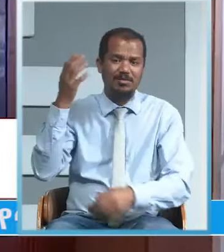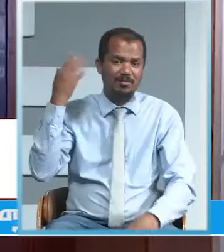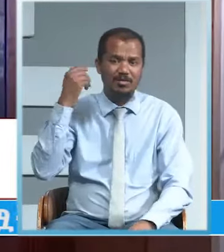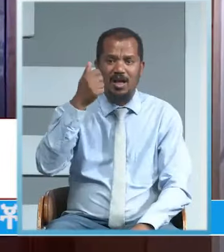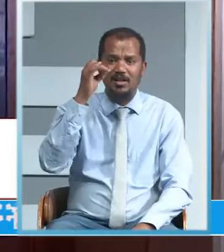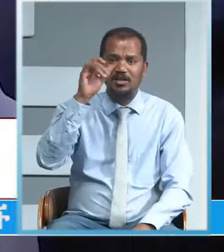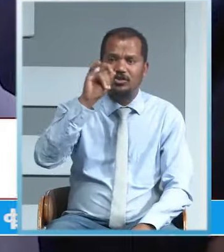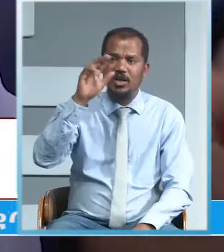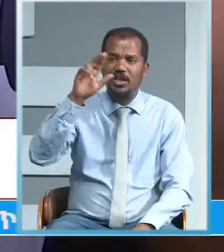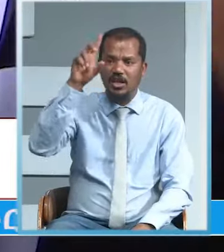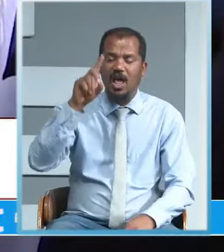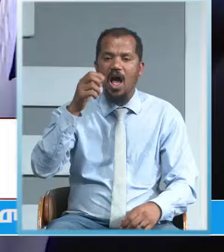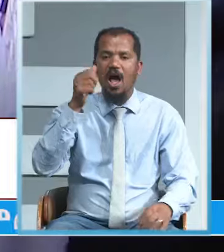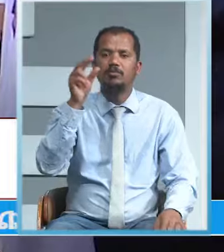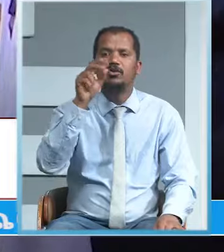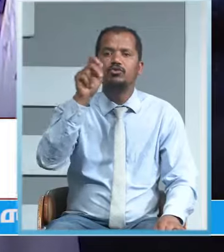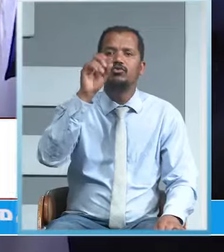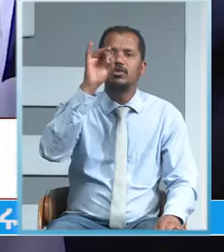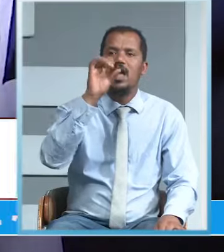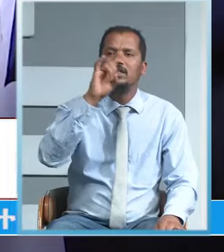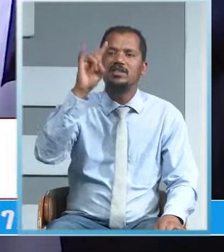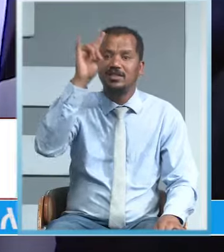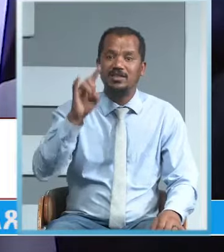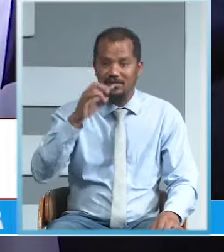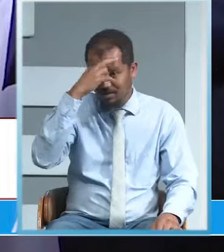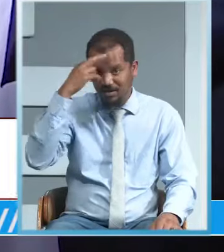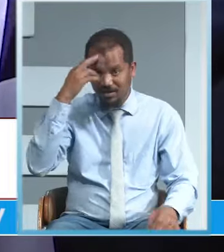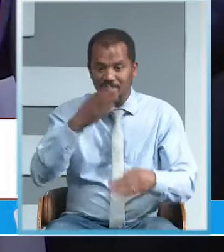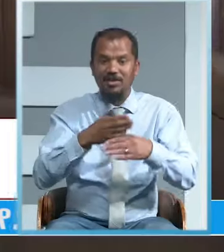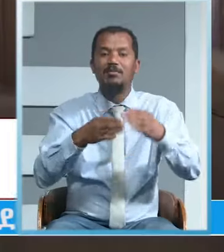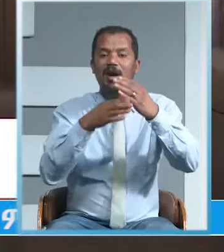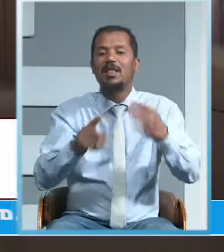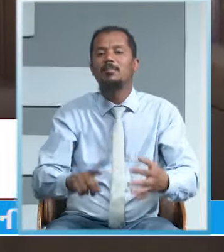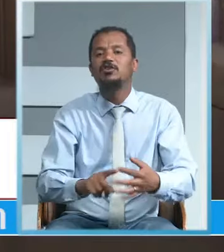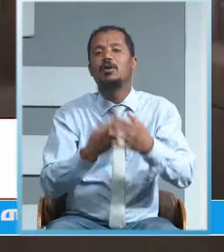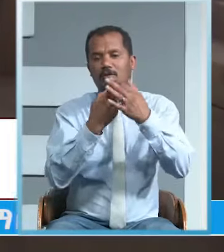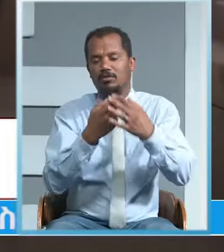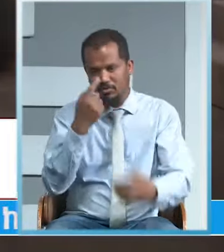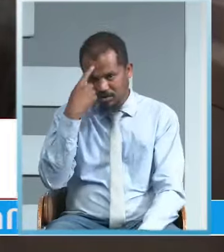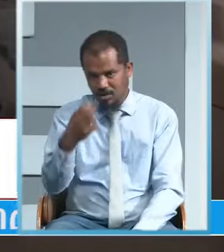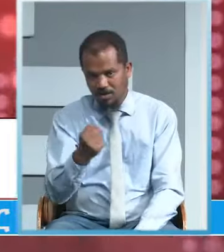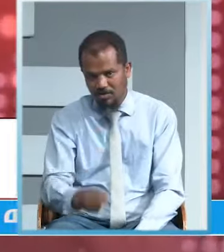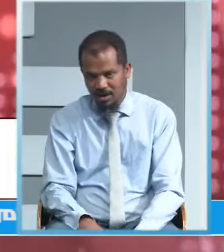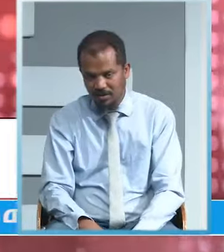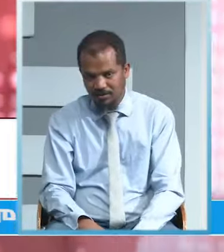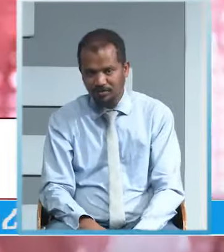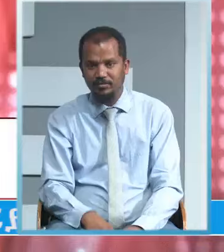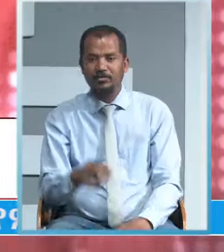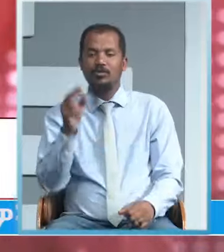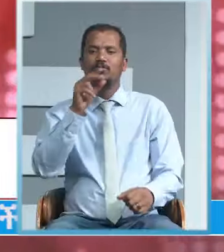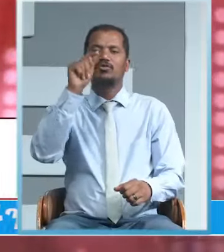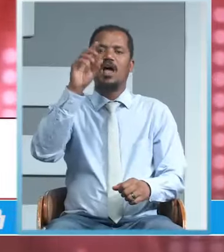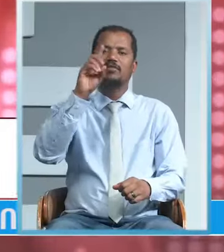የአልጄሪያ ፕሬዚዳንት አብዱልአዚዝ ቡተፍሊካ አማካኝነት ግንባታው መጀመሩ ይታወሳል።